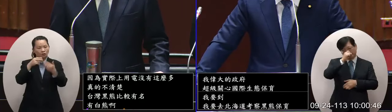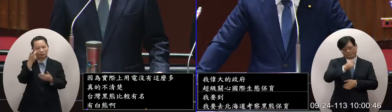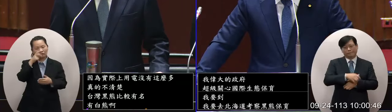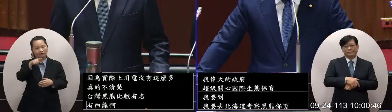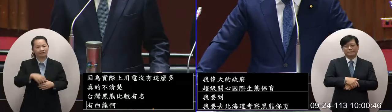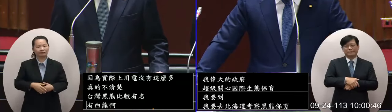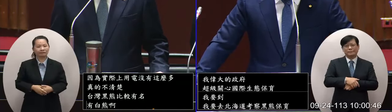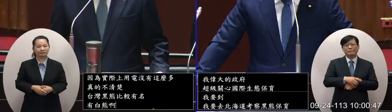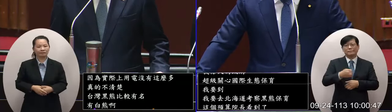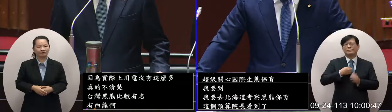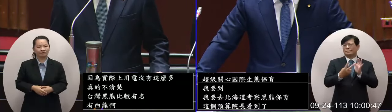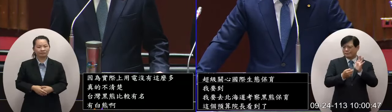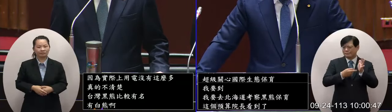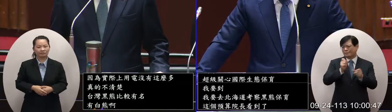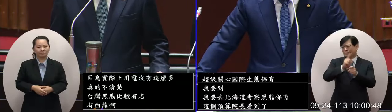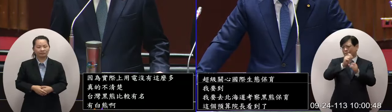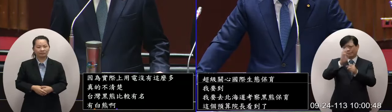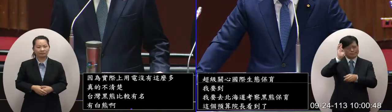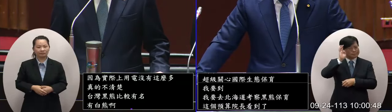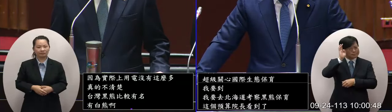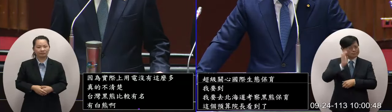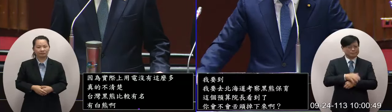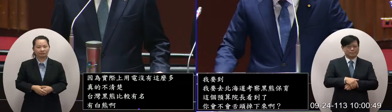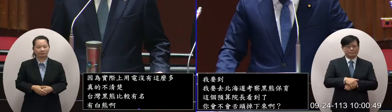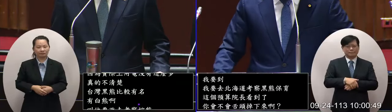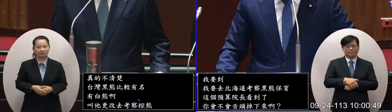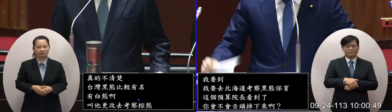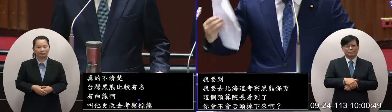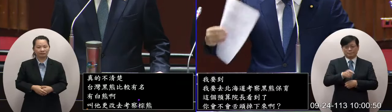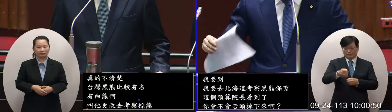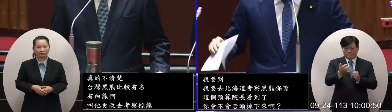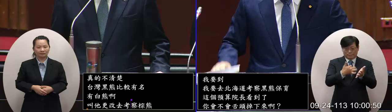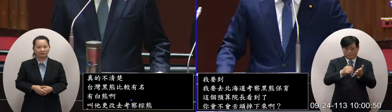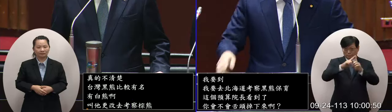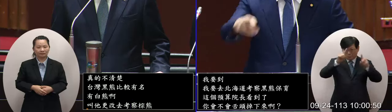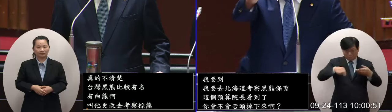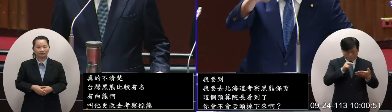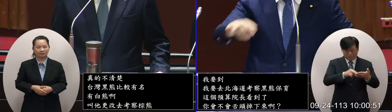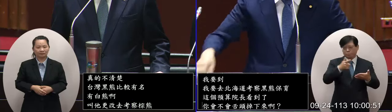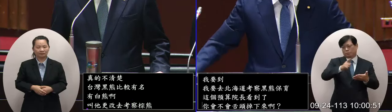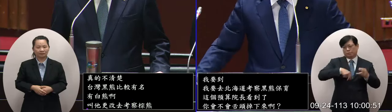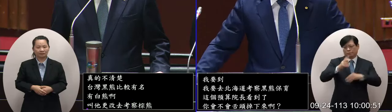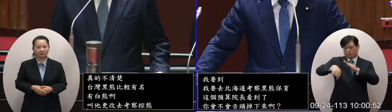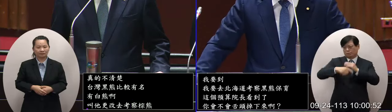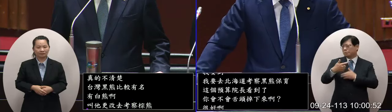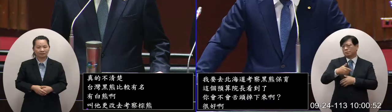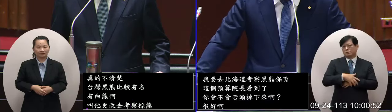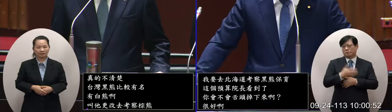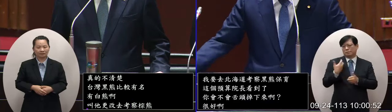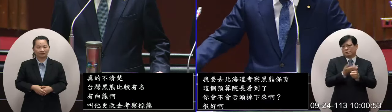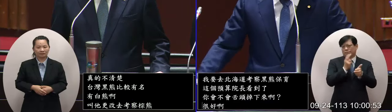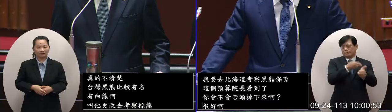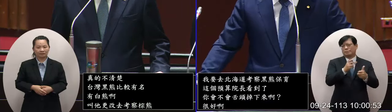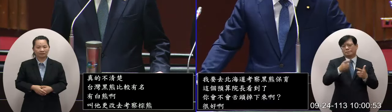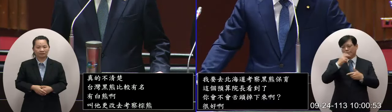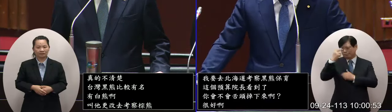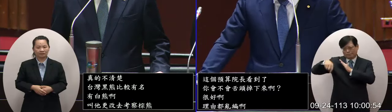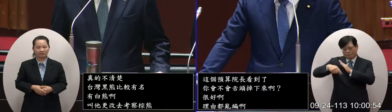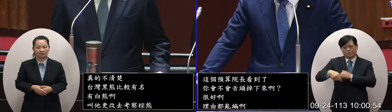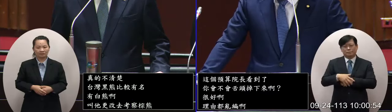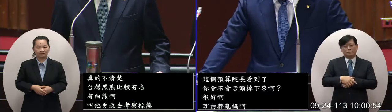啊，理由都乱编啦，就在预算书里面，当然不是你行政院啦，不能算给你啊，监察